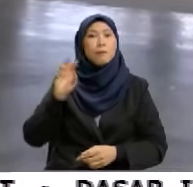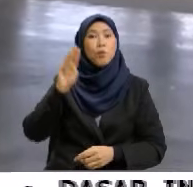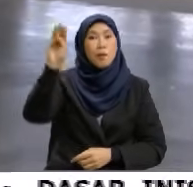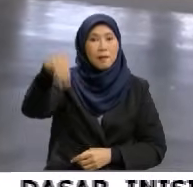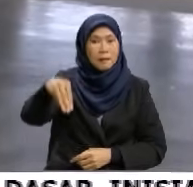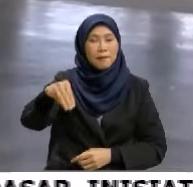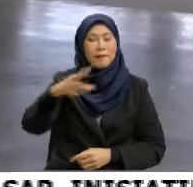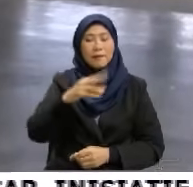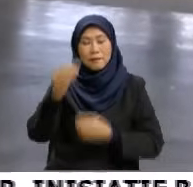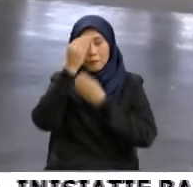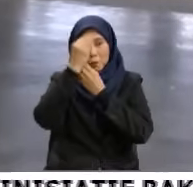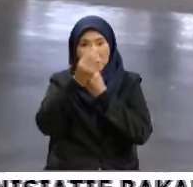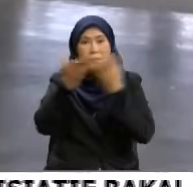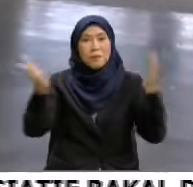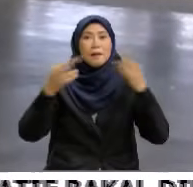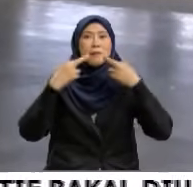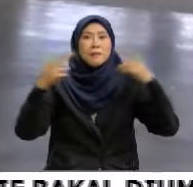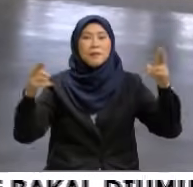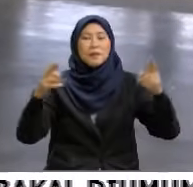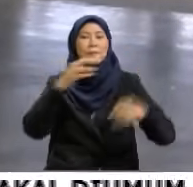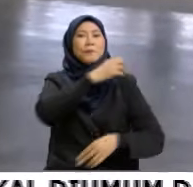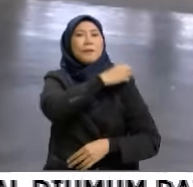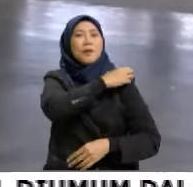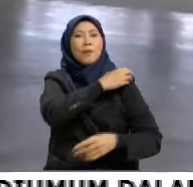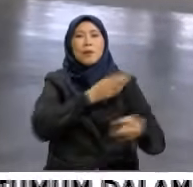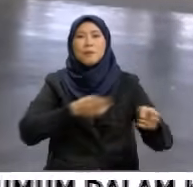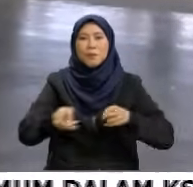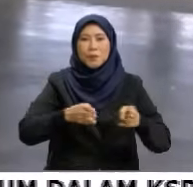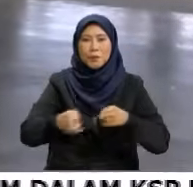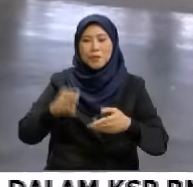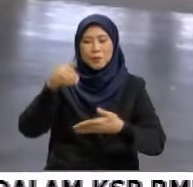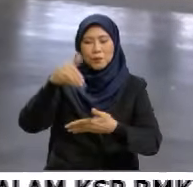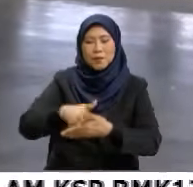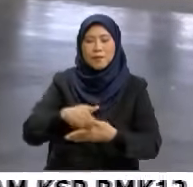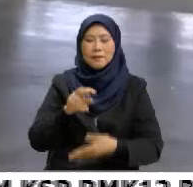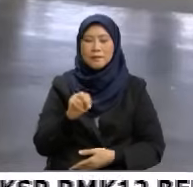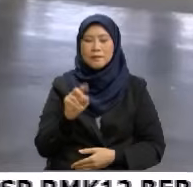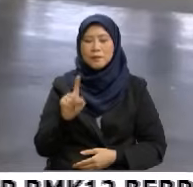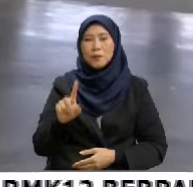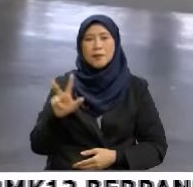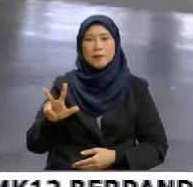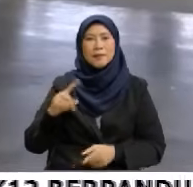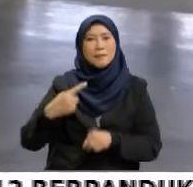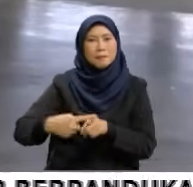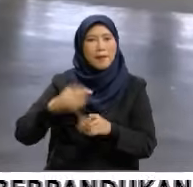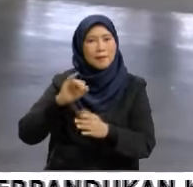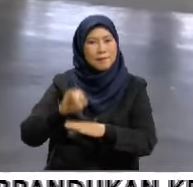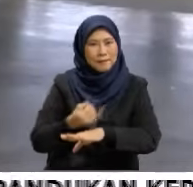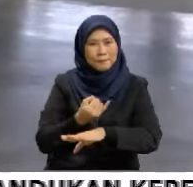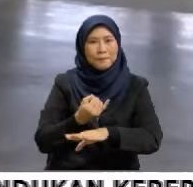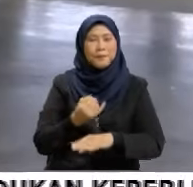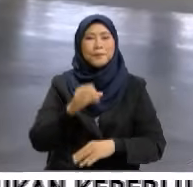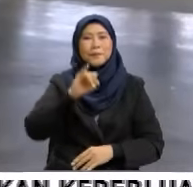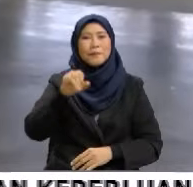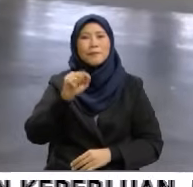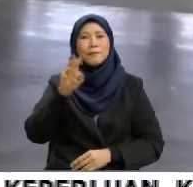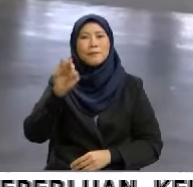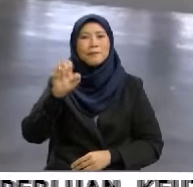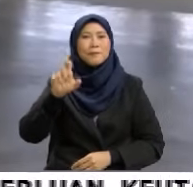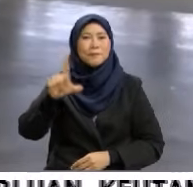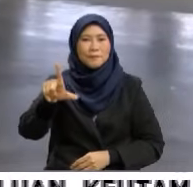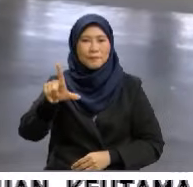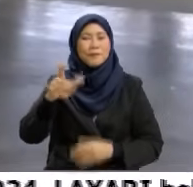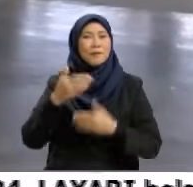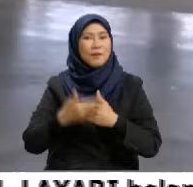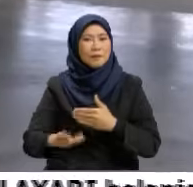dan pengumuman rasmi akan dibuat oleh Pegawai Pengurus Pilihan Raya N13 Simpang Jeram Jamil Hasni Abdullah